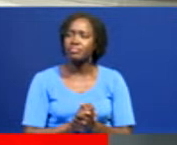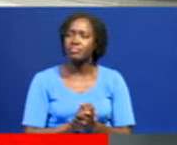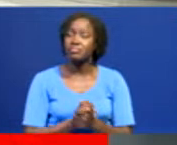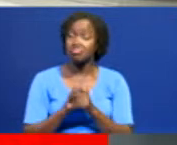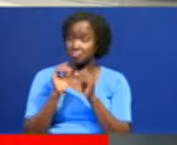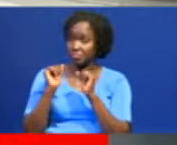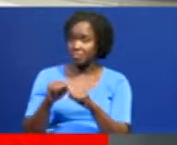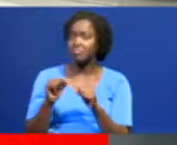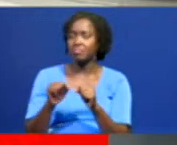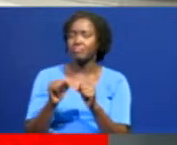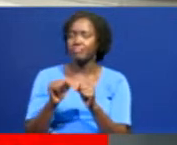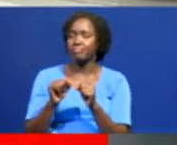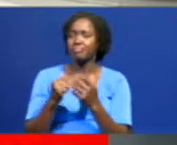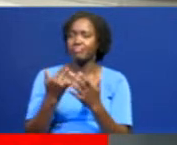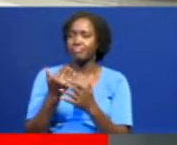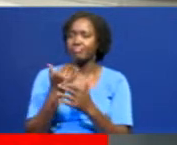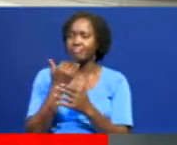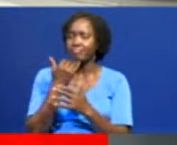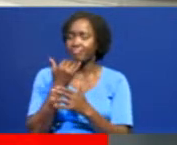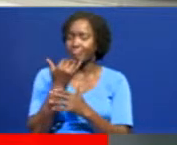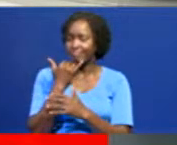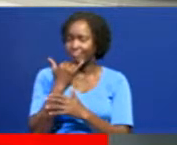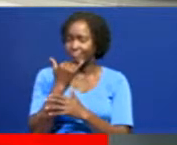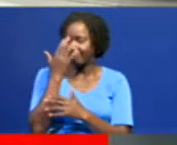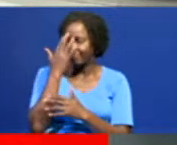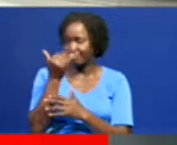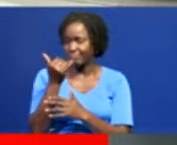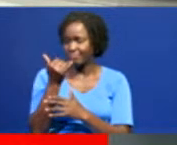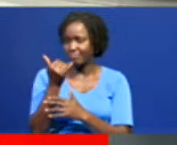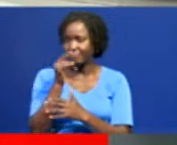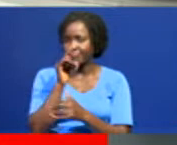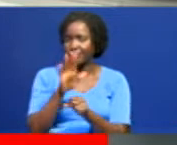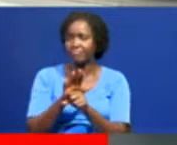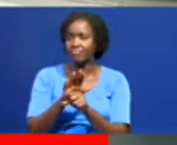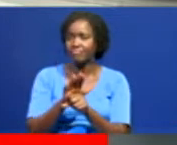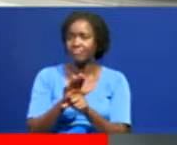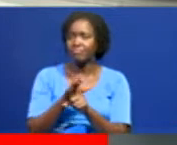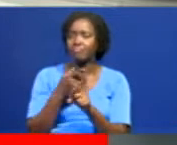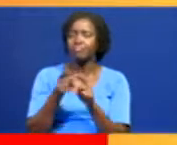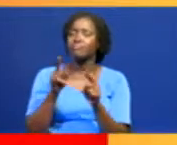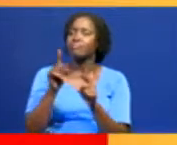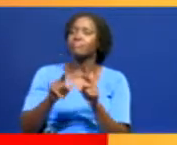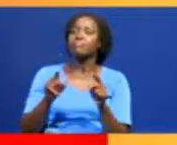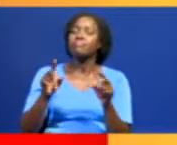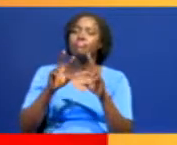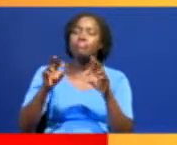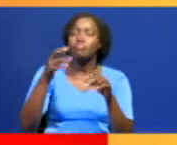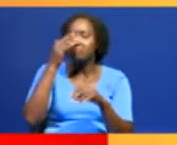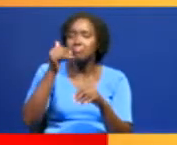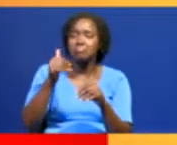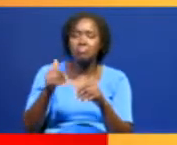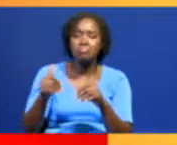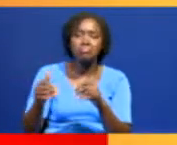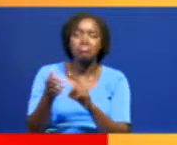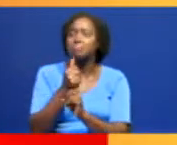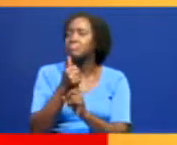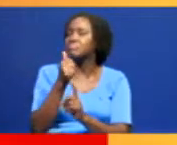Yaweza kuwa yanatia dosari kwa sababu ilikuwa ni ahadi. Lakini pia ahadi lazima itazamwe kumbe kwa nini hatujafikia ahadi